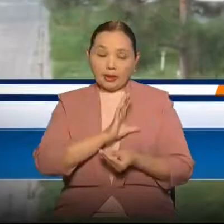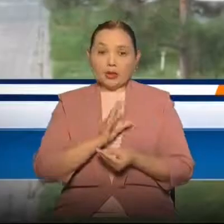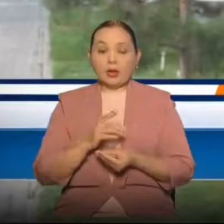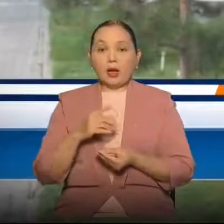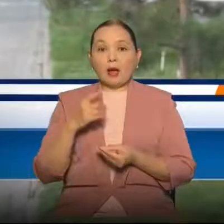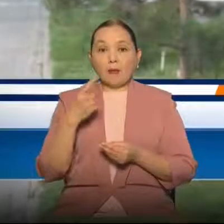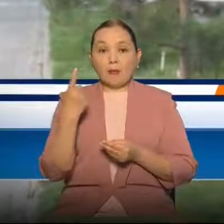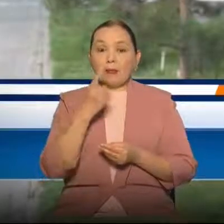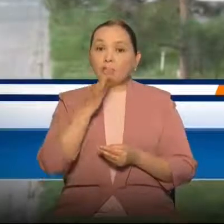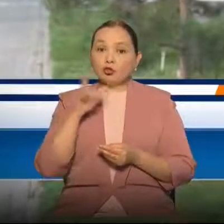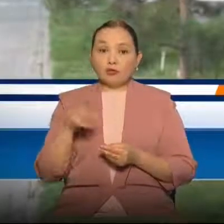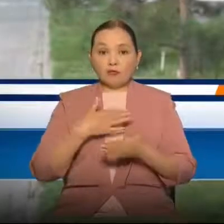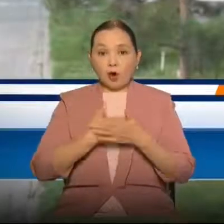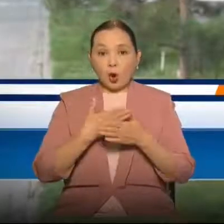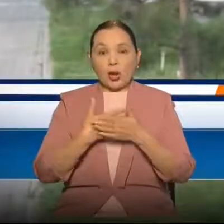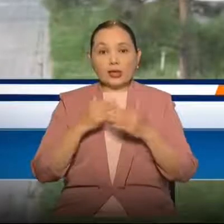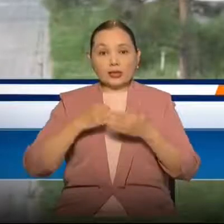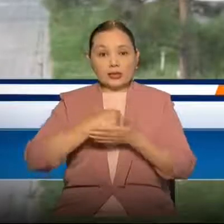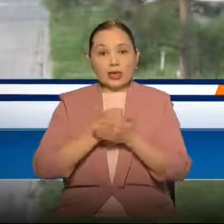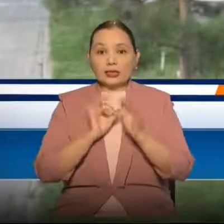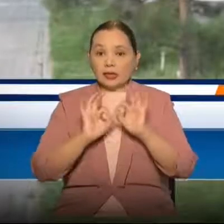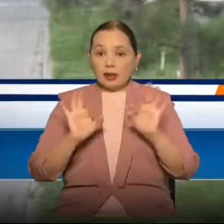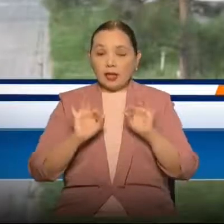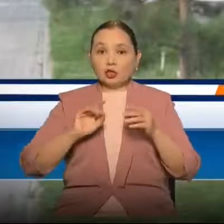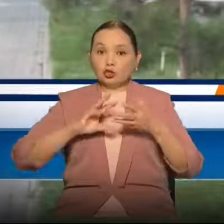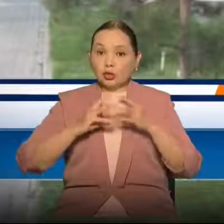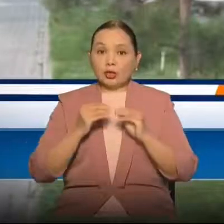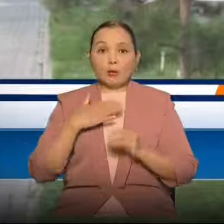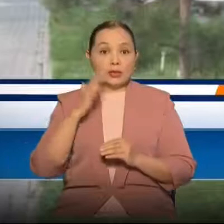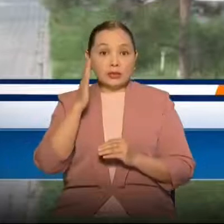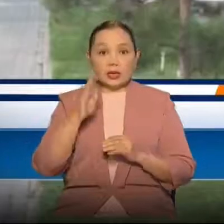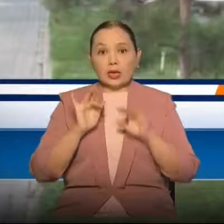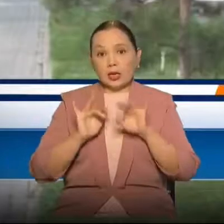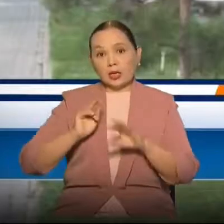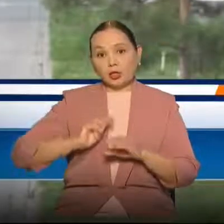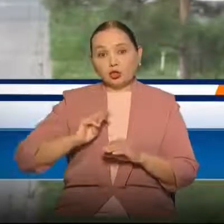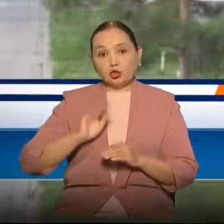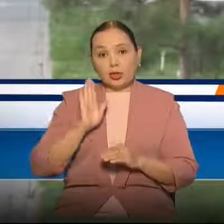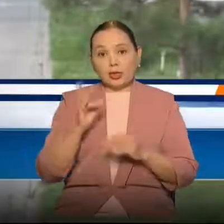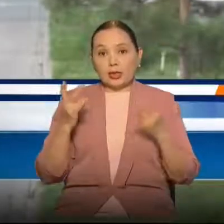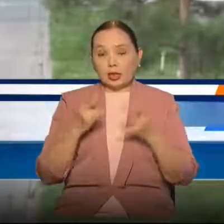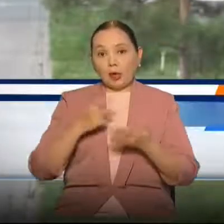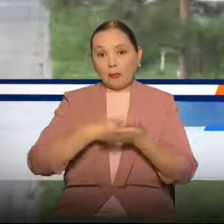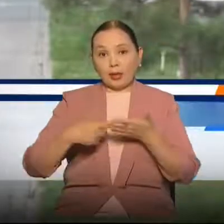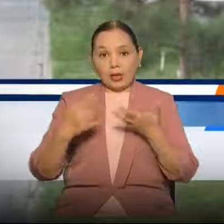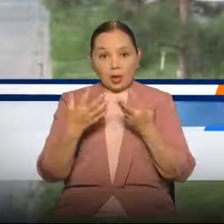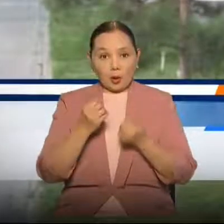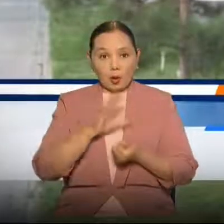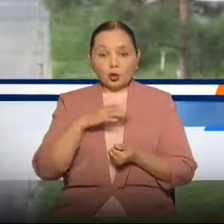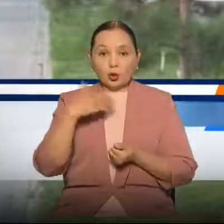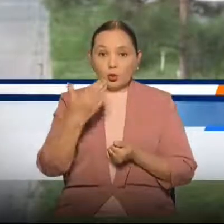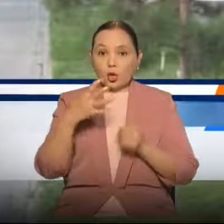yillik mobaynidagi uning faoliyatini sarhisob qilish natijasida biz kelgusida qilishimiz kerak bo'lgan ishlarni belgilab oldik.